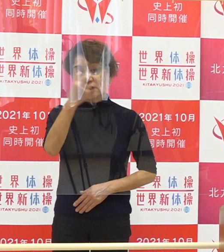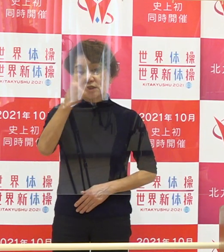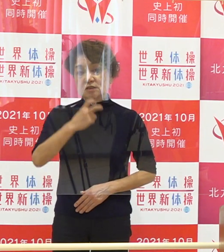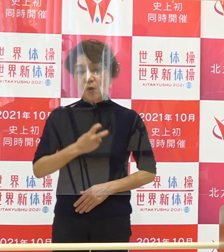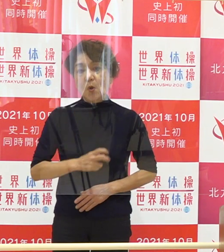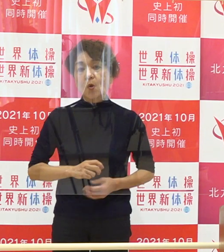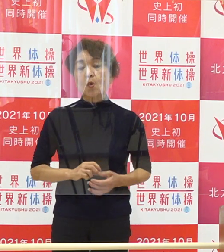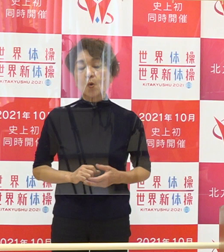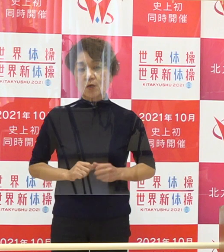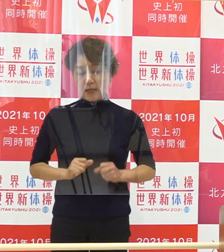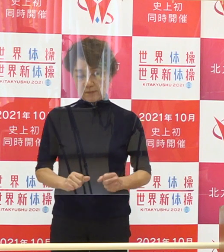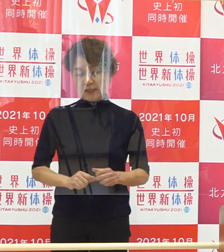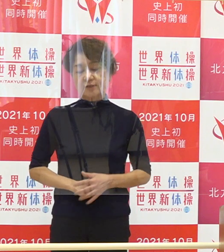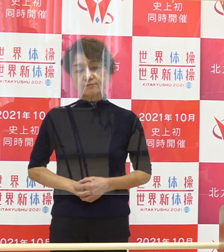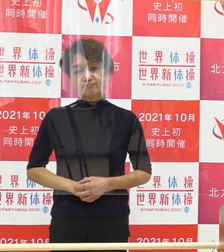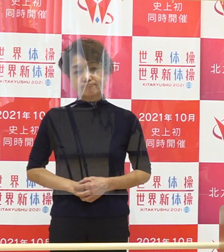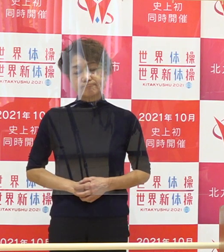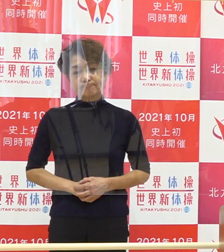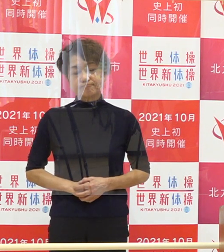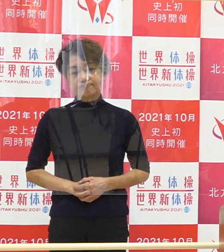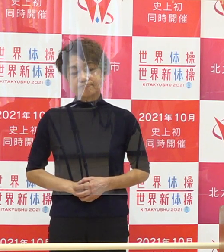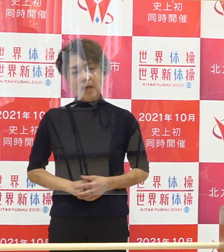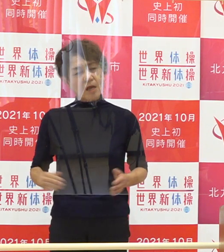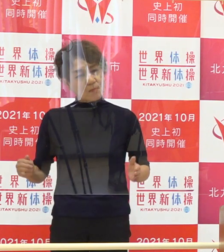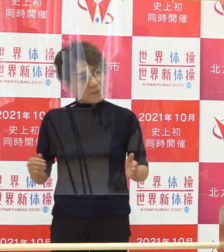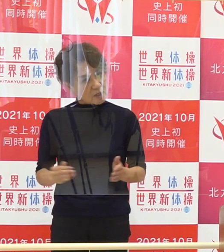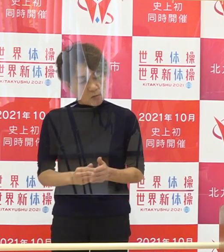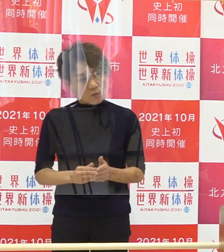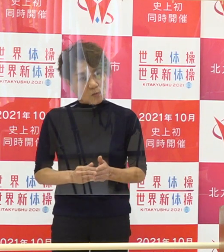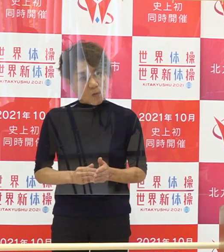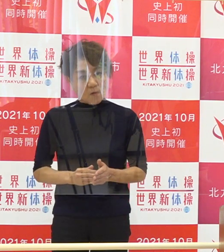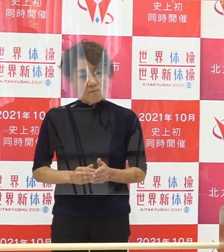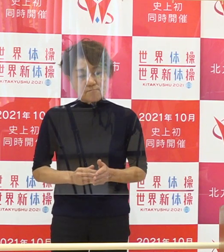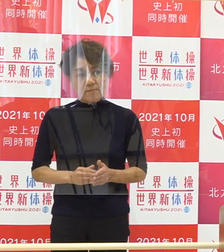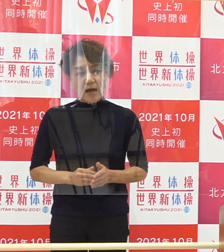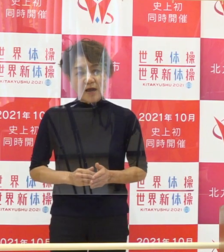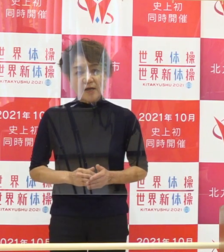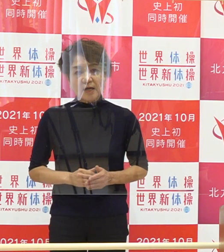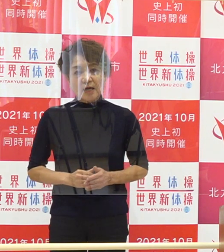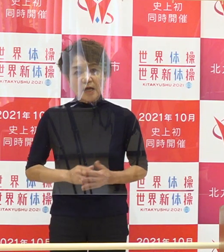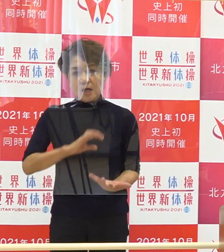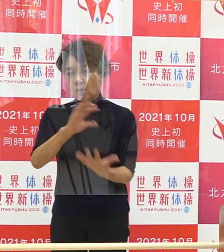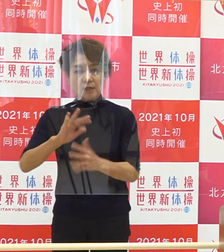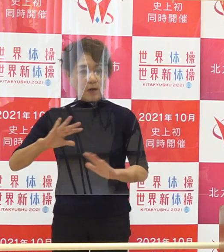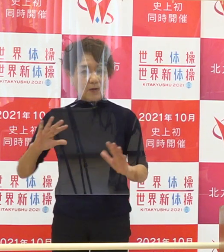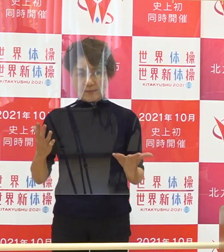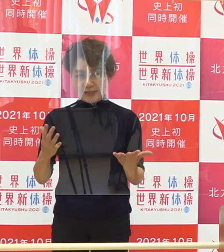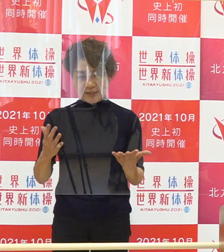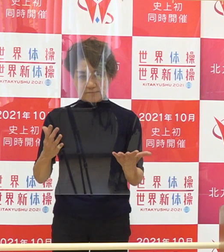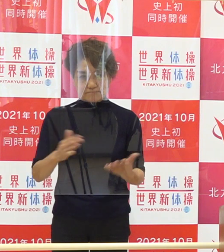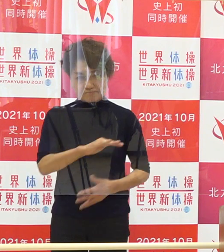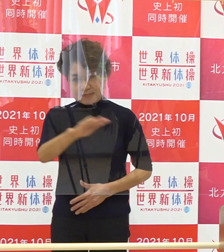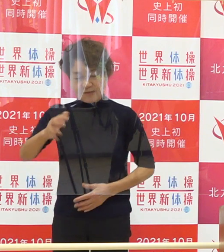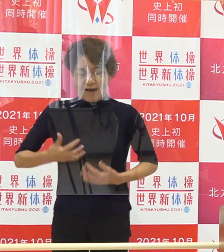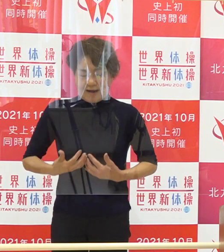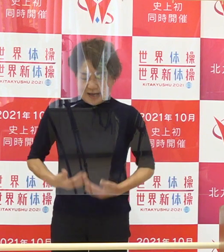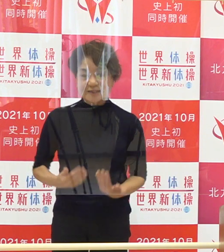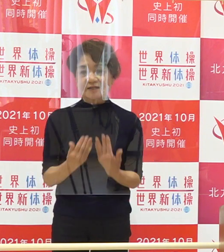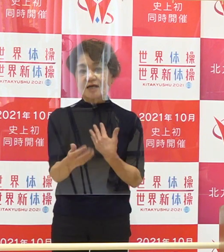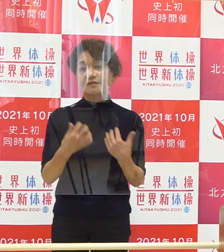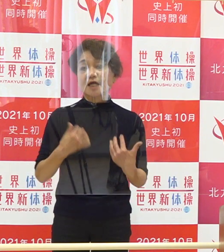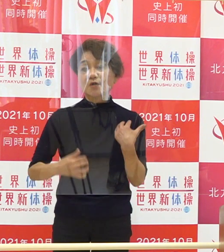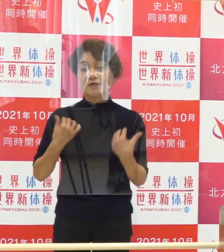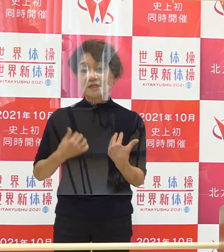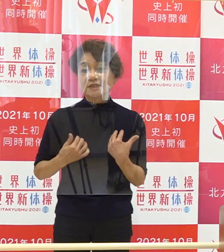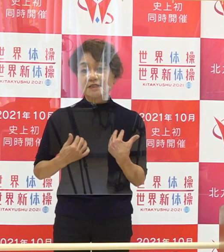証していくことにしております。今までのところ大きな混乱はありません。観客の皆さんに安心して大会を楽しんで